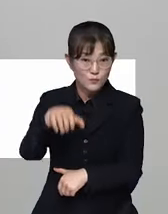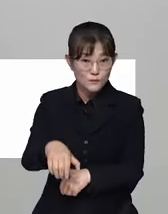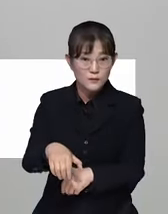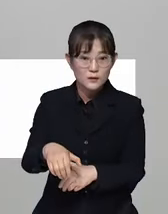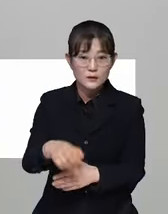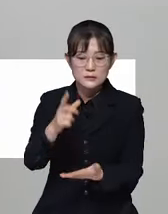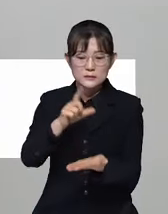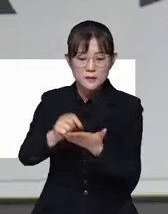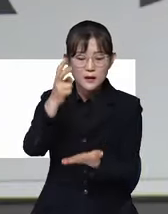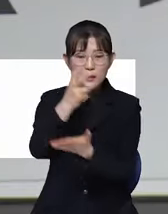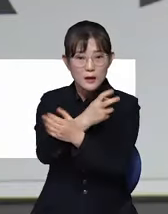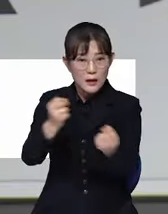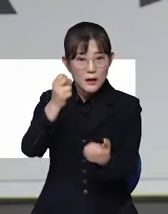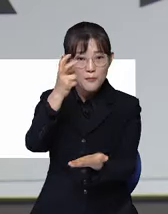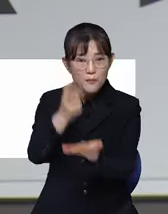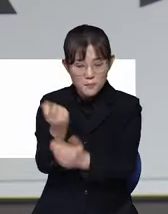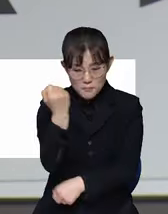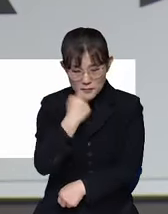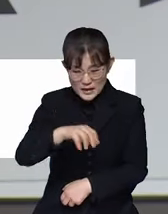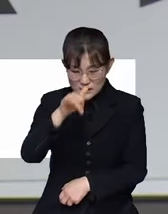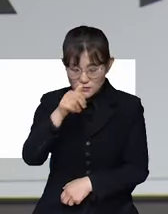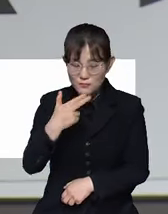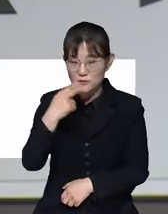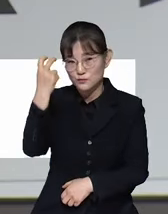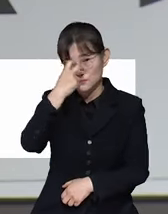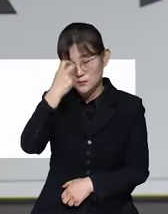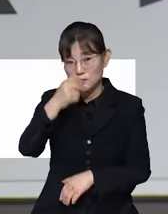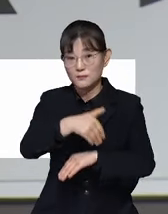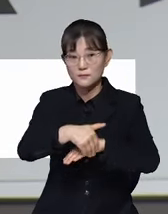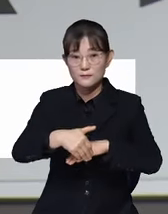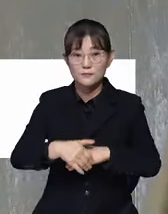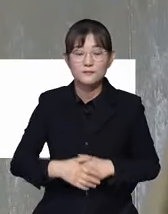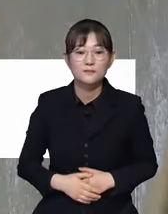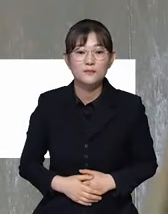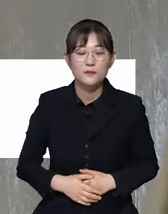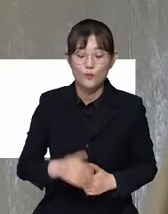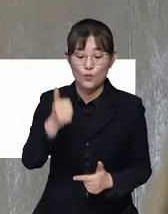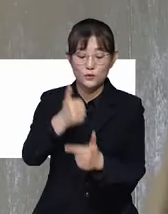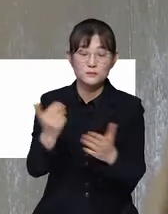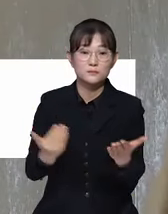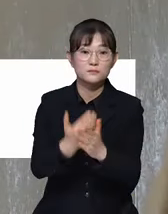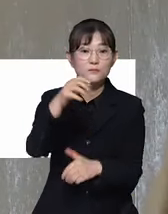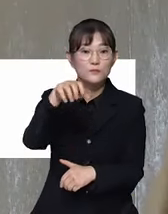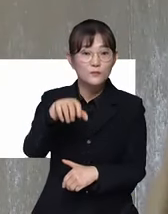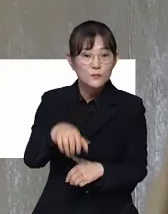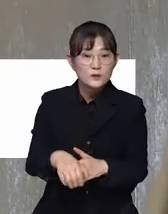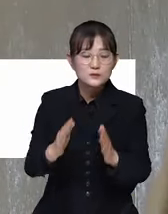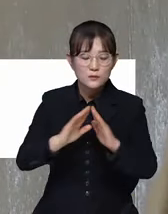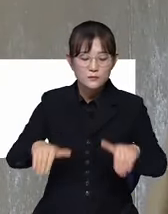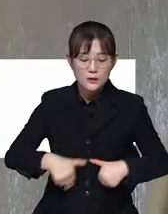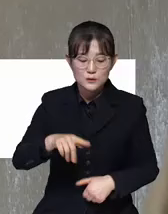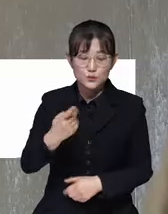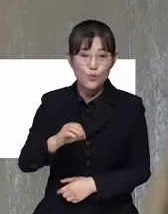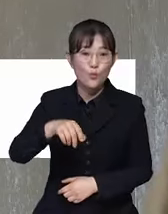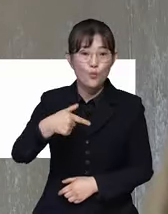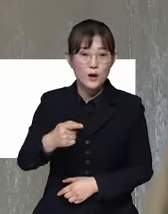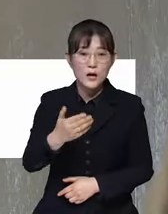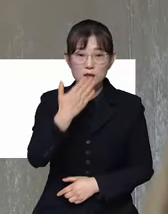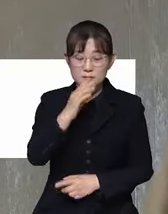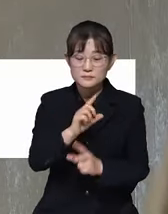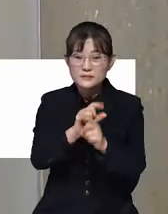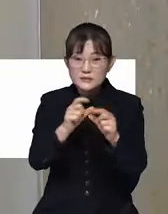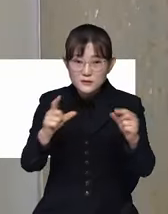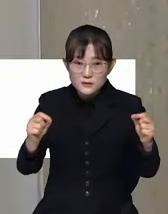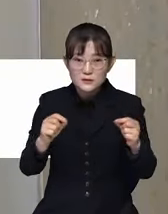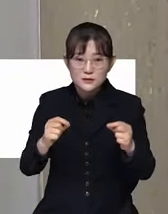지방계약법 위반이 있었는지 조사한다고 밝혔습니다 한국학 호남 진흥원은 최근 전남 종가음식 보건 사업으로